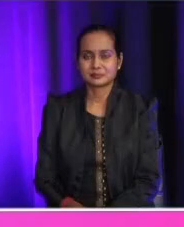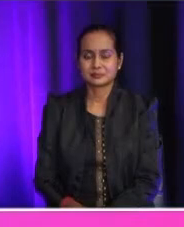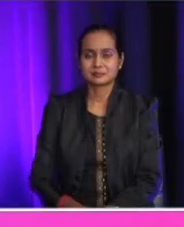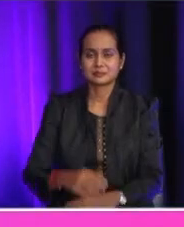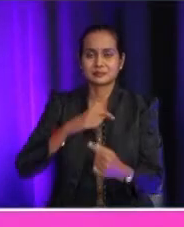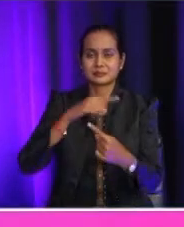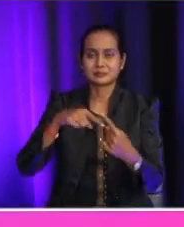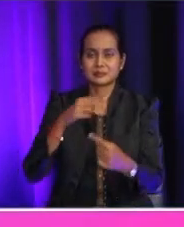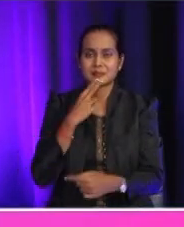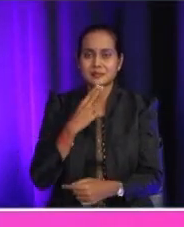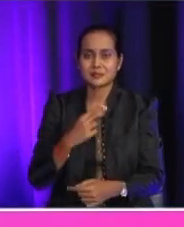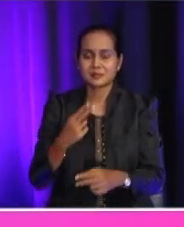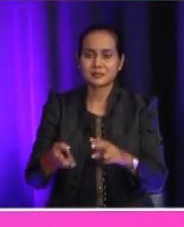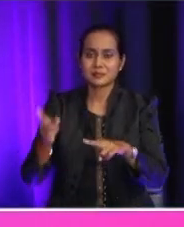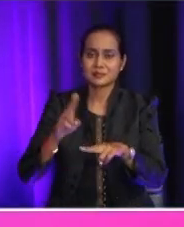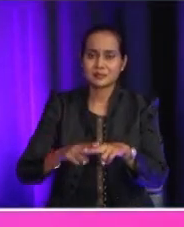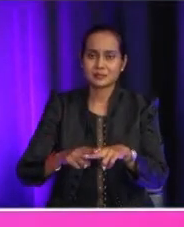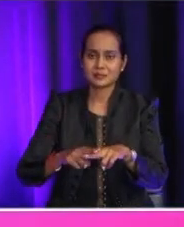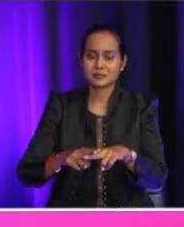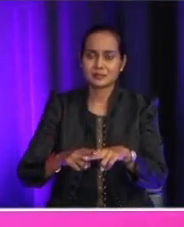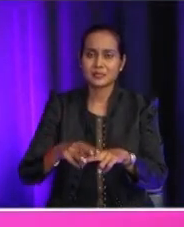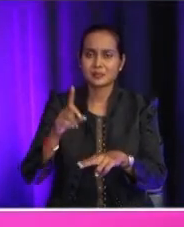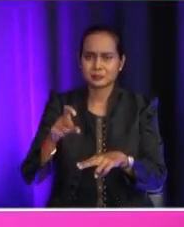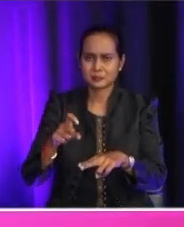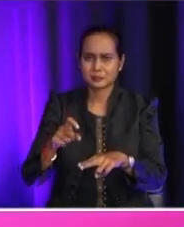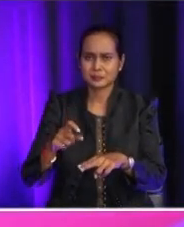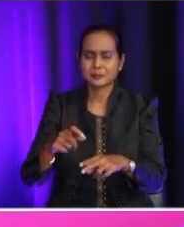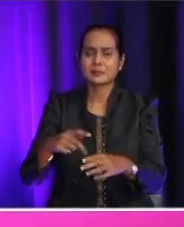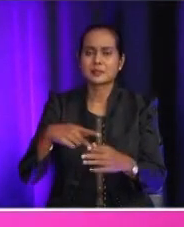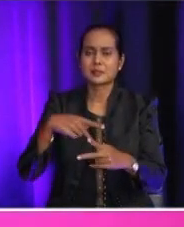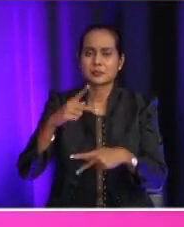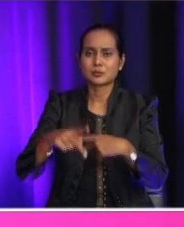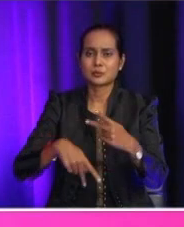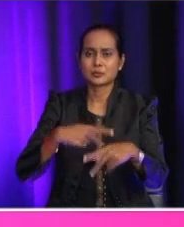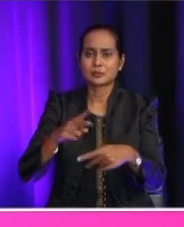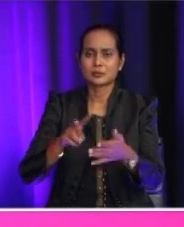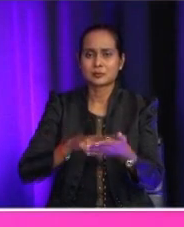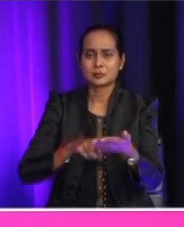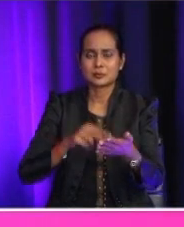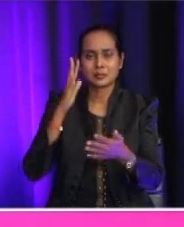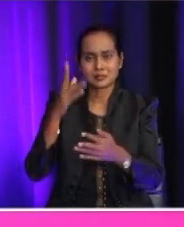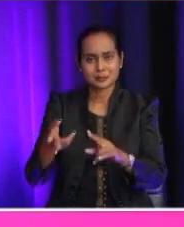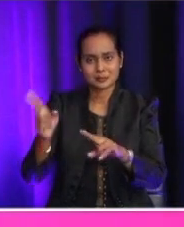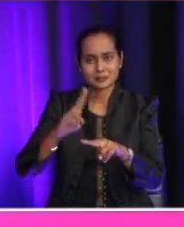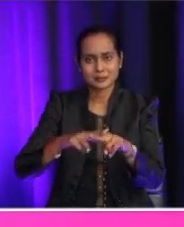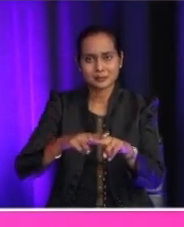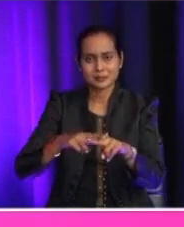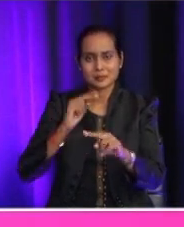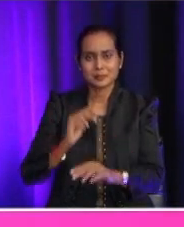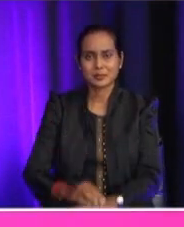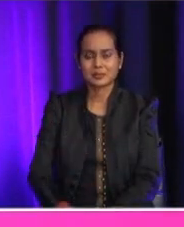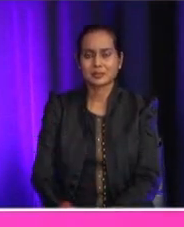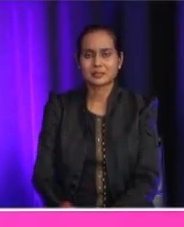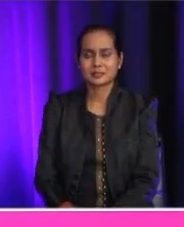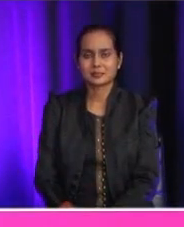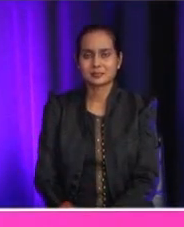Apabila umur seseorang itu meningkat, sudah tentu teknik dan proses pembacaan akan meningkat. Betul kan, cikgu? Betul. Ya,